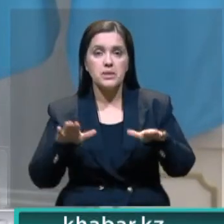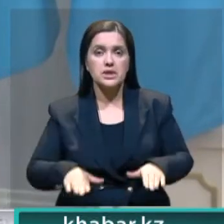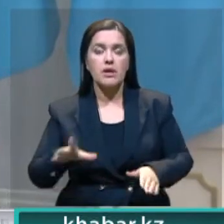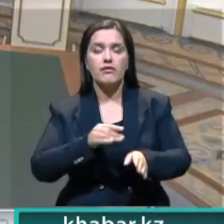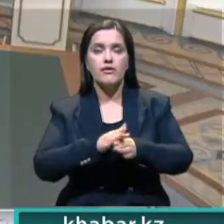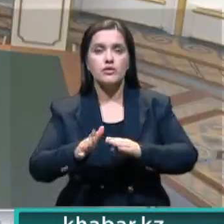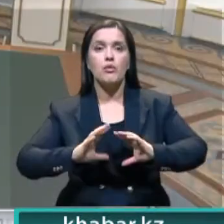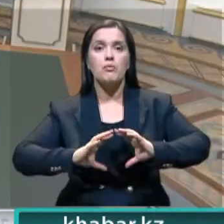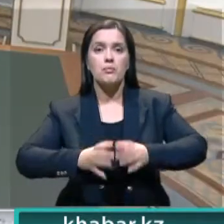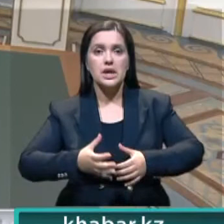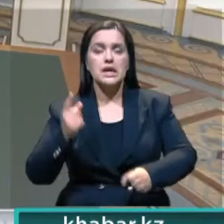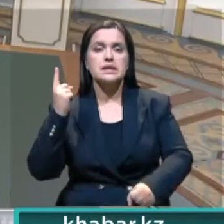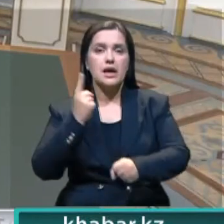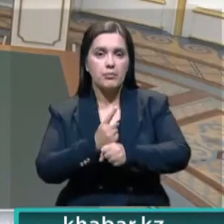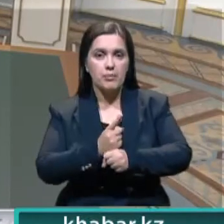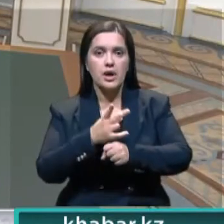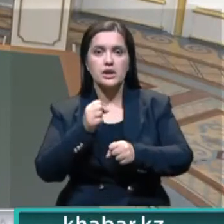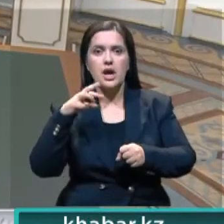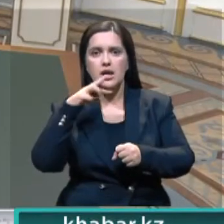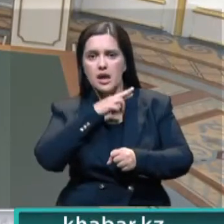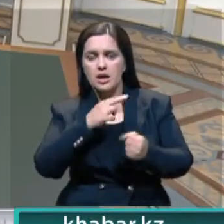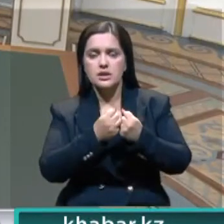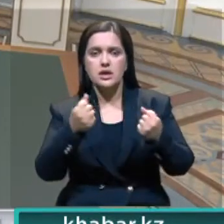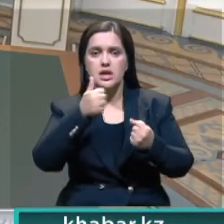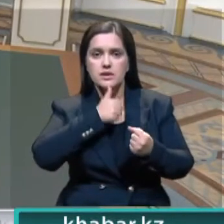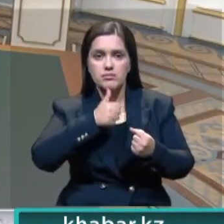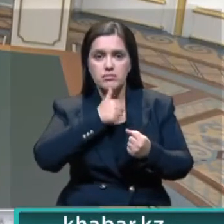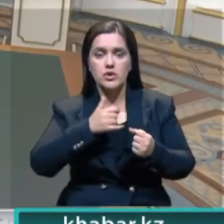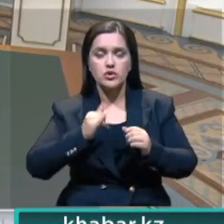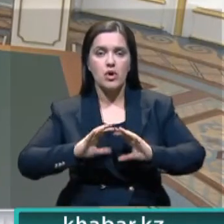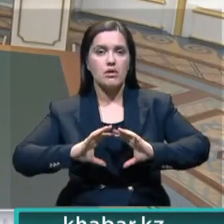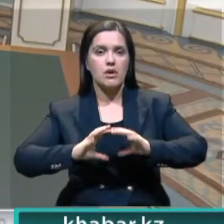всем мире. Запрет на проведение ядерных испытаний приобрел глобальный характер –